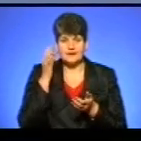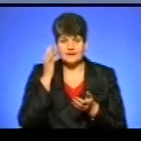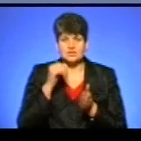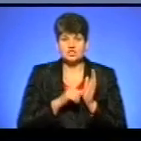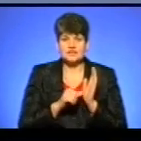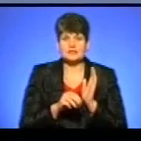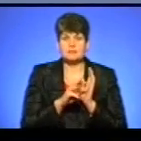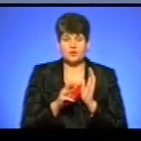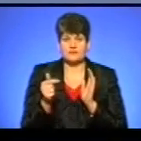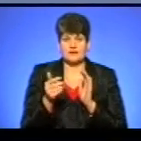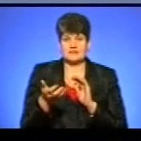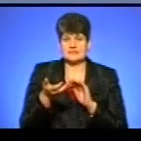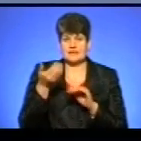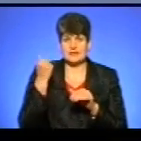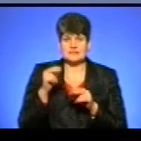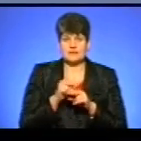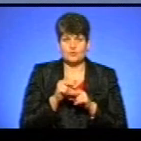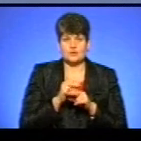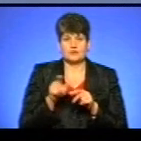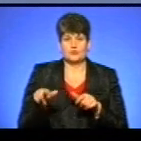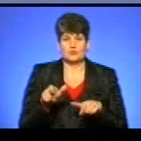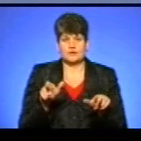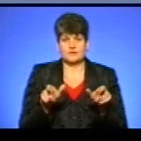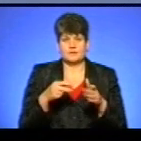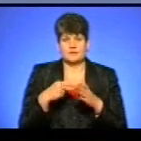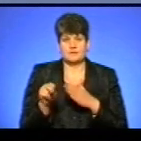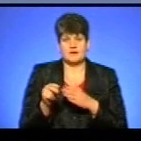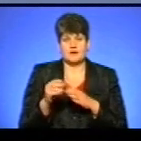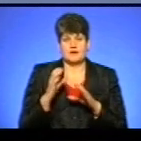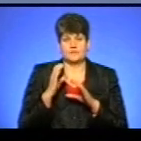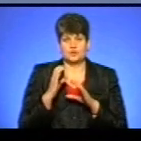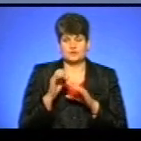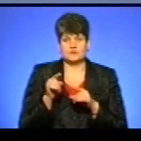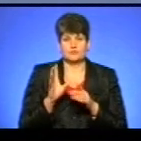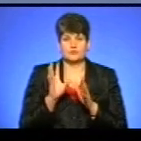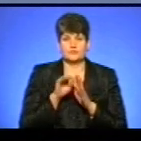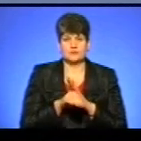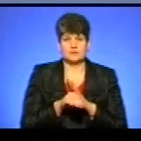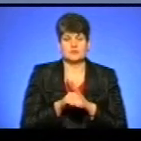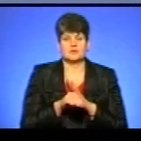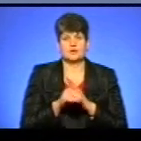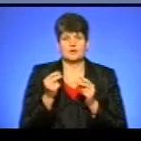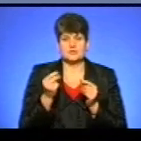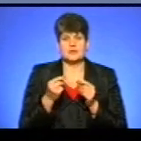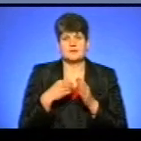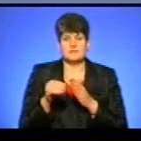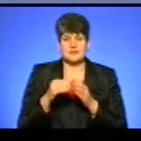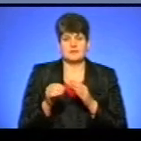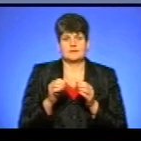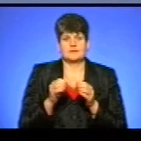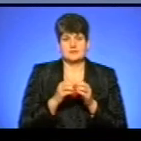мільйонів гривень ми зняли з ремонтів дворів, доріг і з придбання автобусів. В тому числі там були закладені кошти на придбання 10 автобусів, які вже мали бути тут на